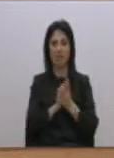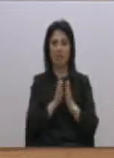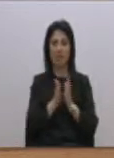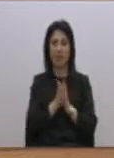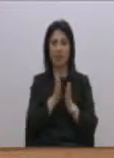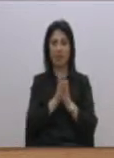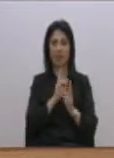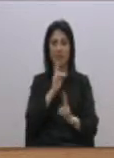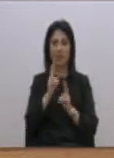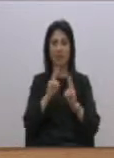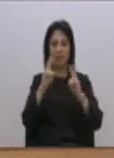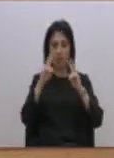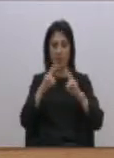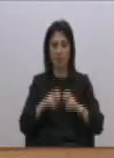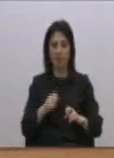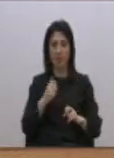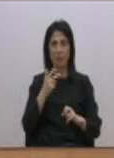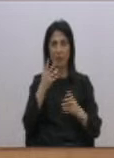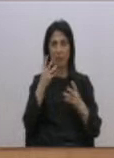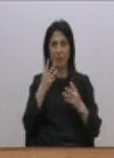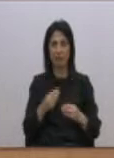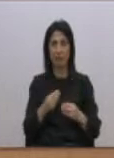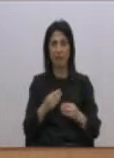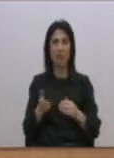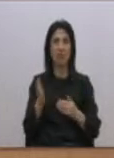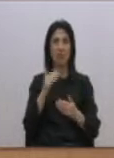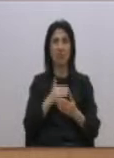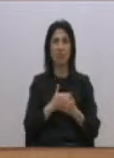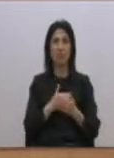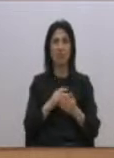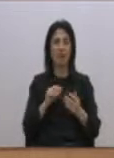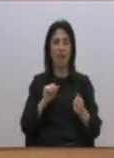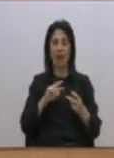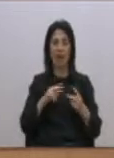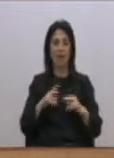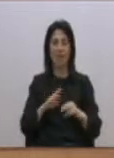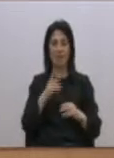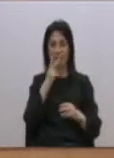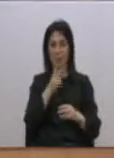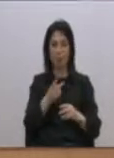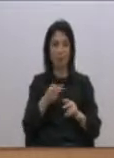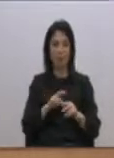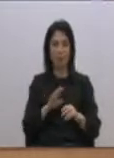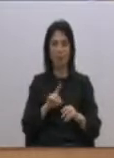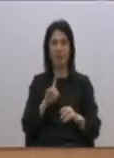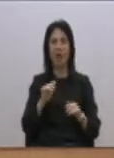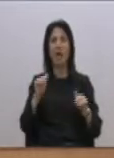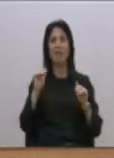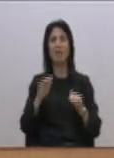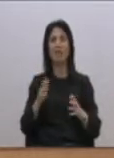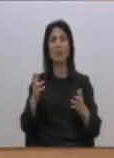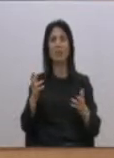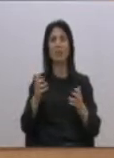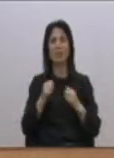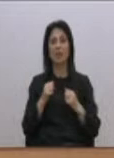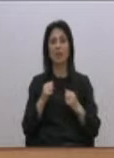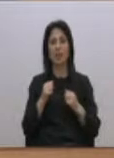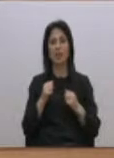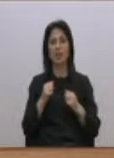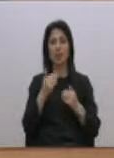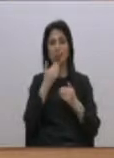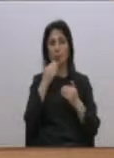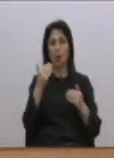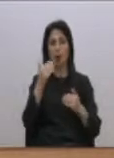და საჩივრის განხილვასაც რამდენიმე დღე და შემდეგ აღარ იცვლება მიუხედავად იმისა თუ რა გადაწყვეტილებას მიიღებს